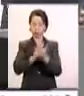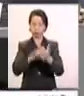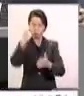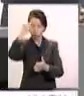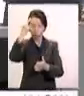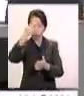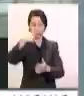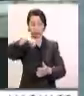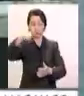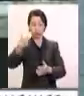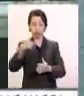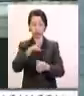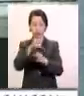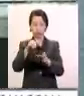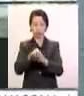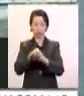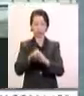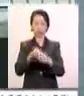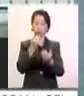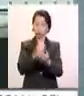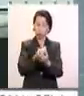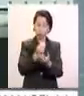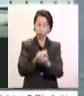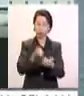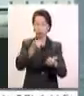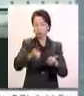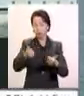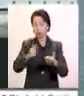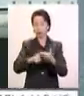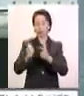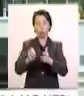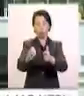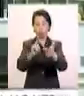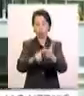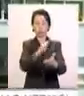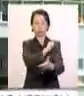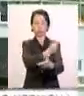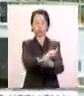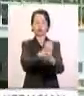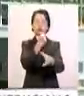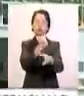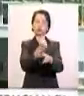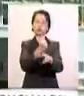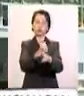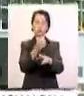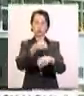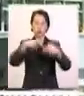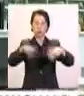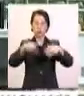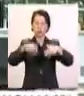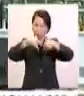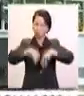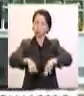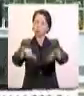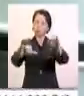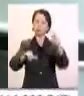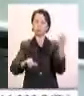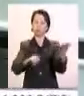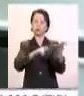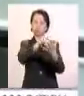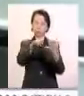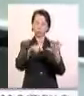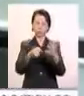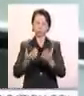faktor lain termasuk aspek modal, aset, operasi dan tenaga kerja selain pasaran yang konsisten.